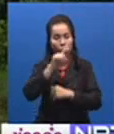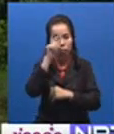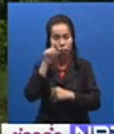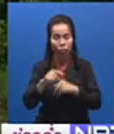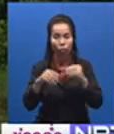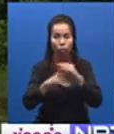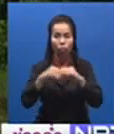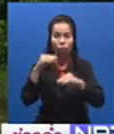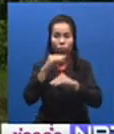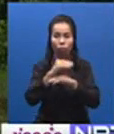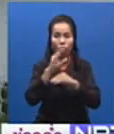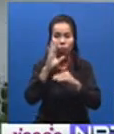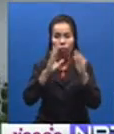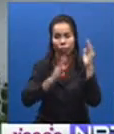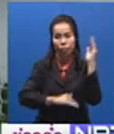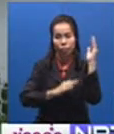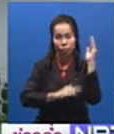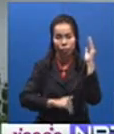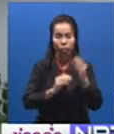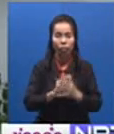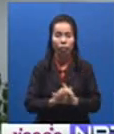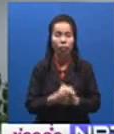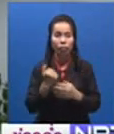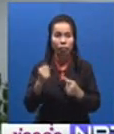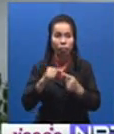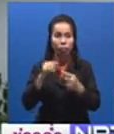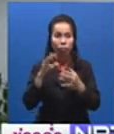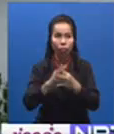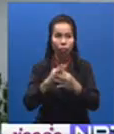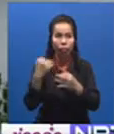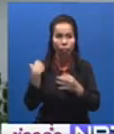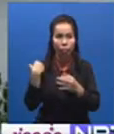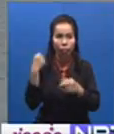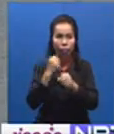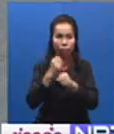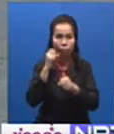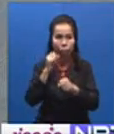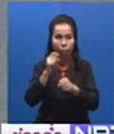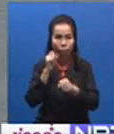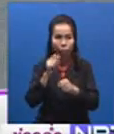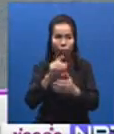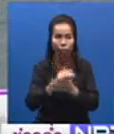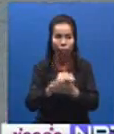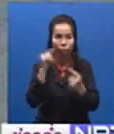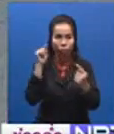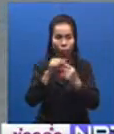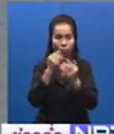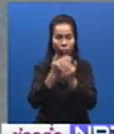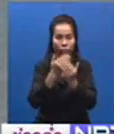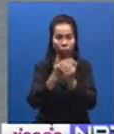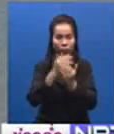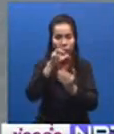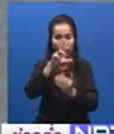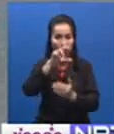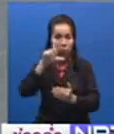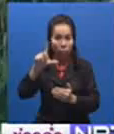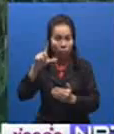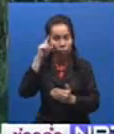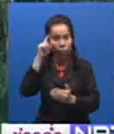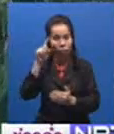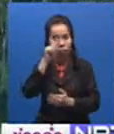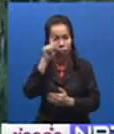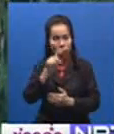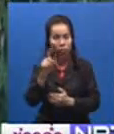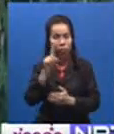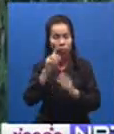สบ้าย้อยจังหวัดสงขลาซึ่งเป็นโครงการขององค์การบริหารส่วนตำบลธารคีรีวงเงิน 3ล้านบาทจากการลงพื้นที่